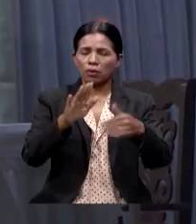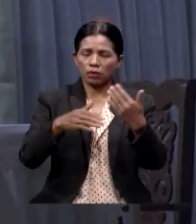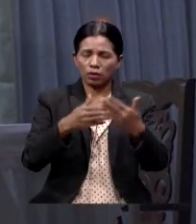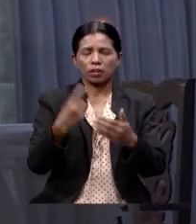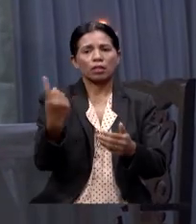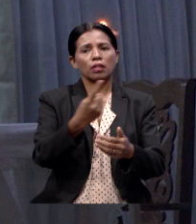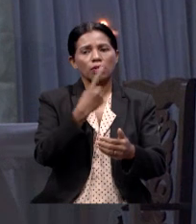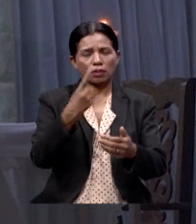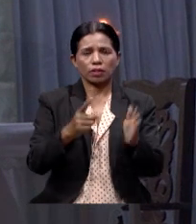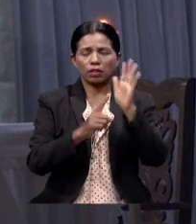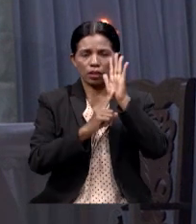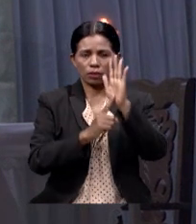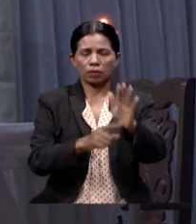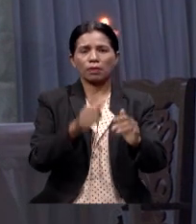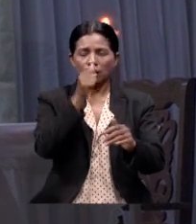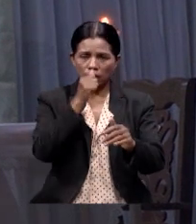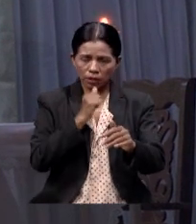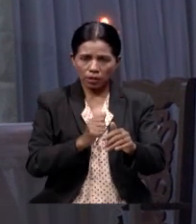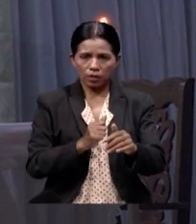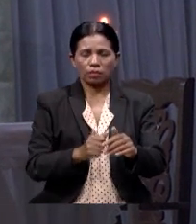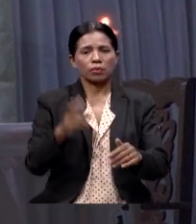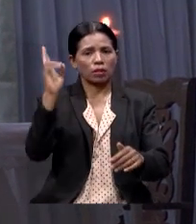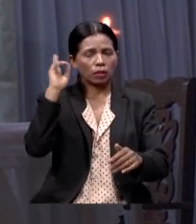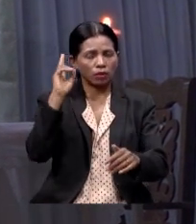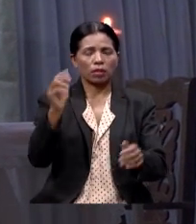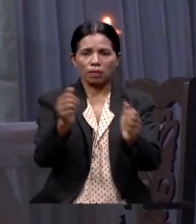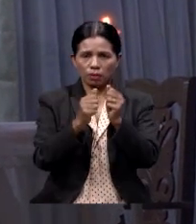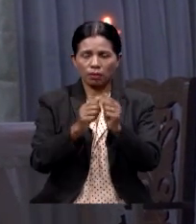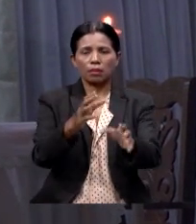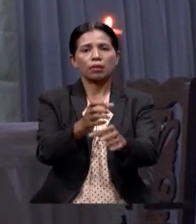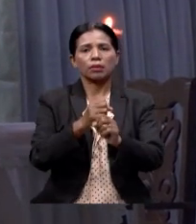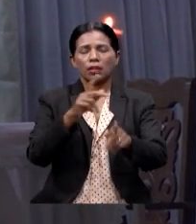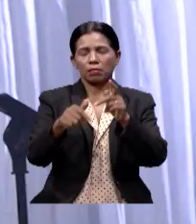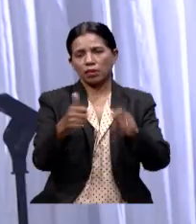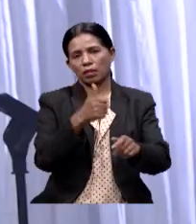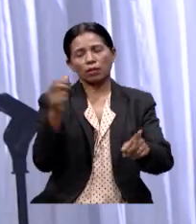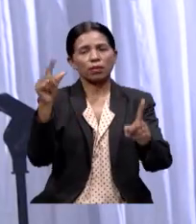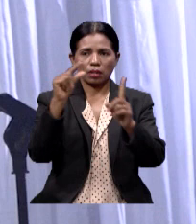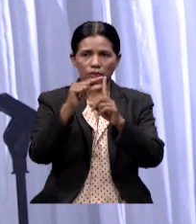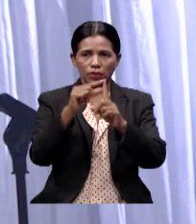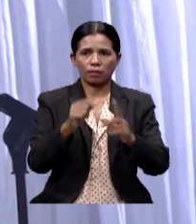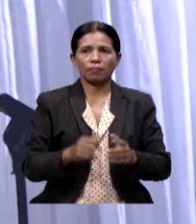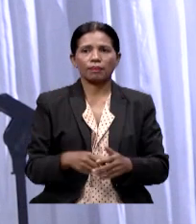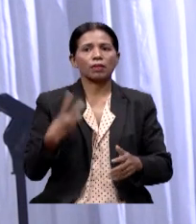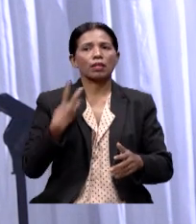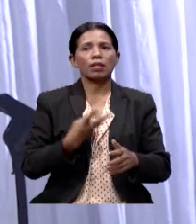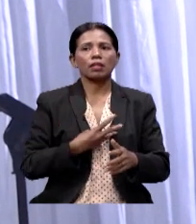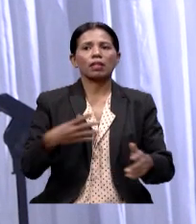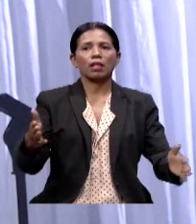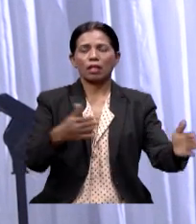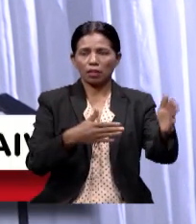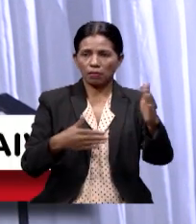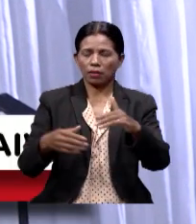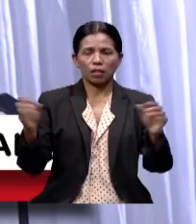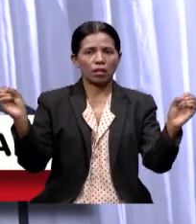maus, haturu paciencia bamalu, norona malu nune belesimo e maseluk nialefuan. Ita halibru malu, laos